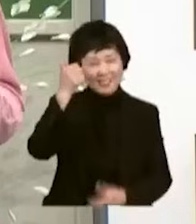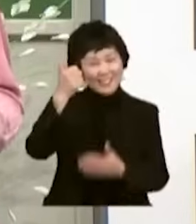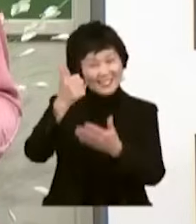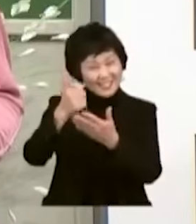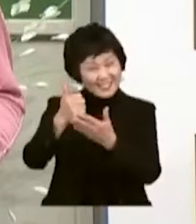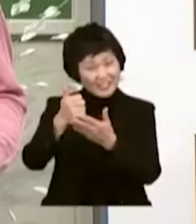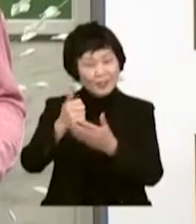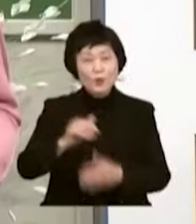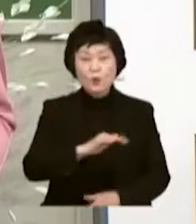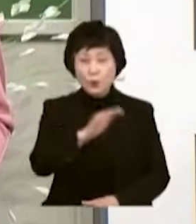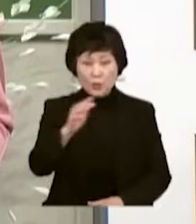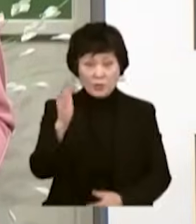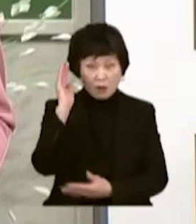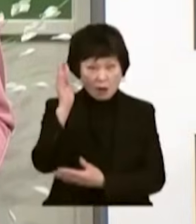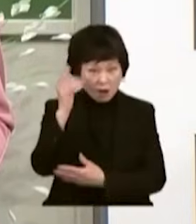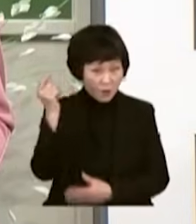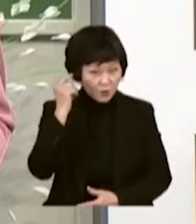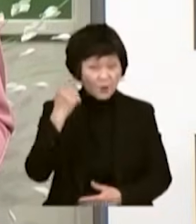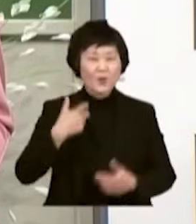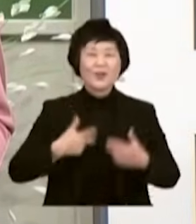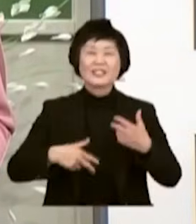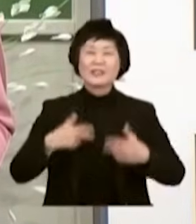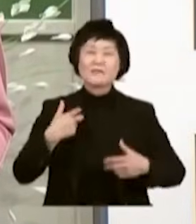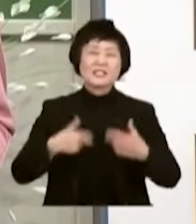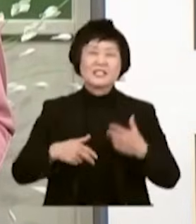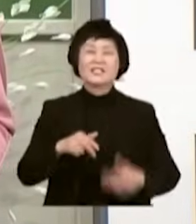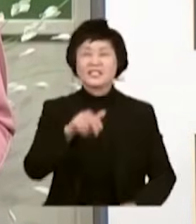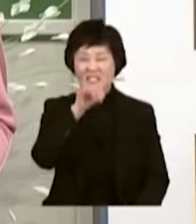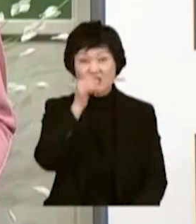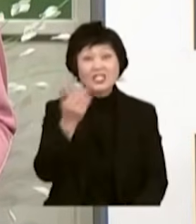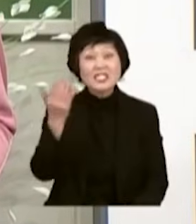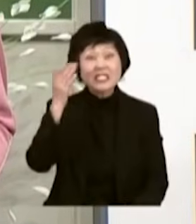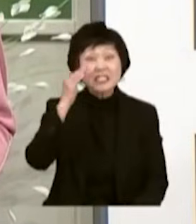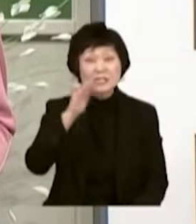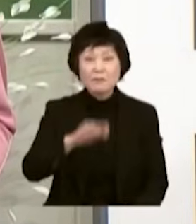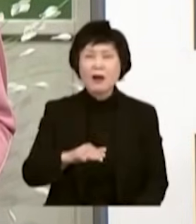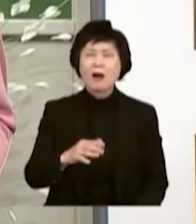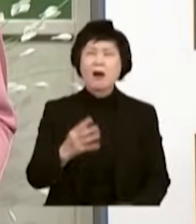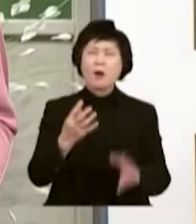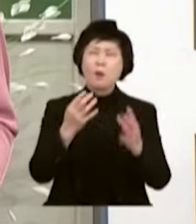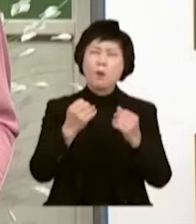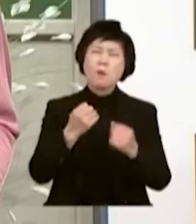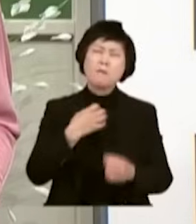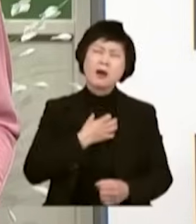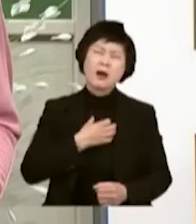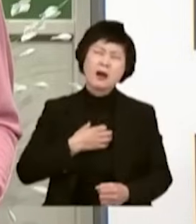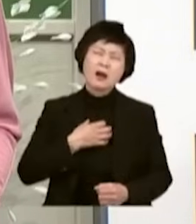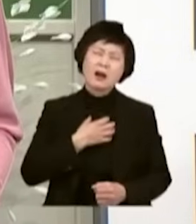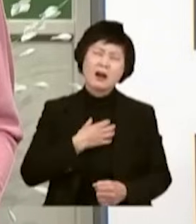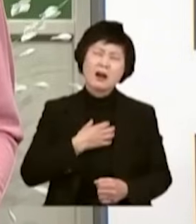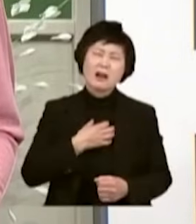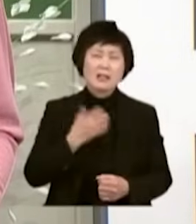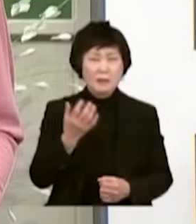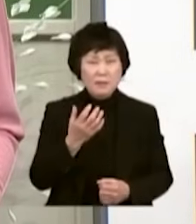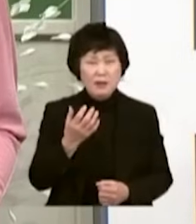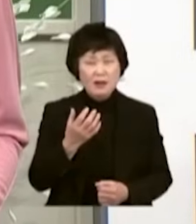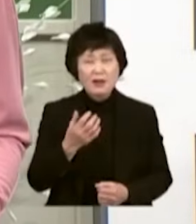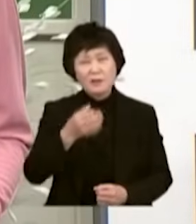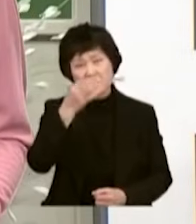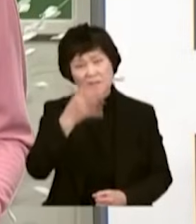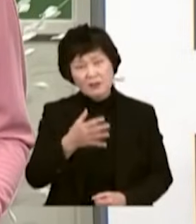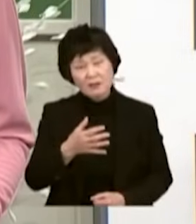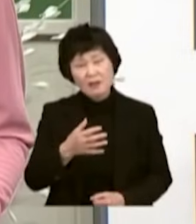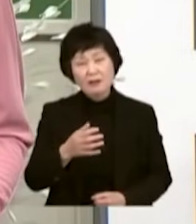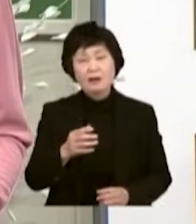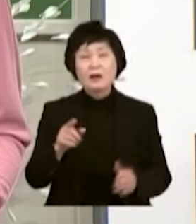우리는 웃었지만은 사실은 네. 재미도 있었잖아요. 근데 얼마나 그죠? 그렇죠. 네, 그랬을까. 예, 신학교를 11번